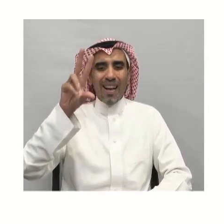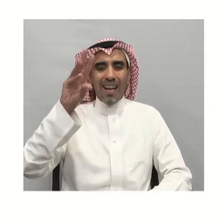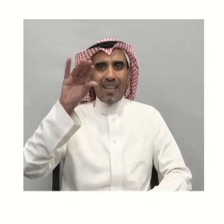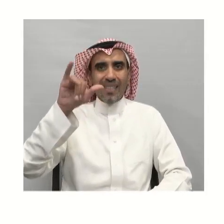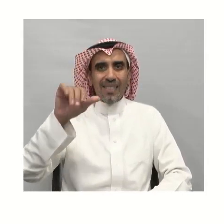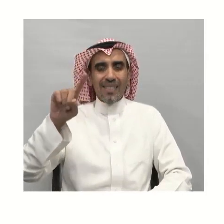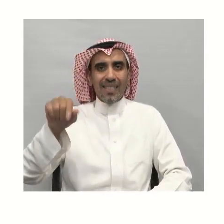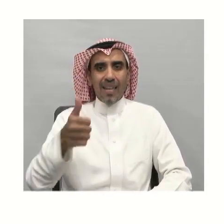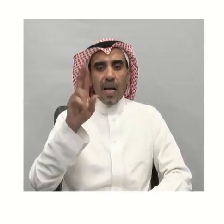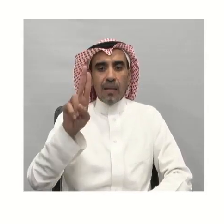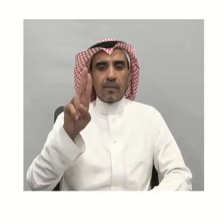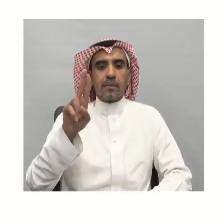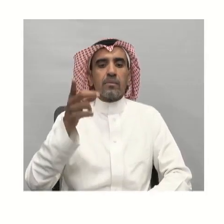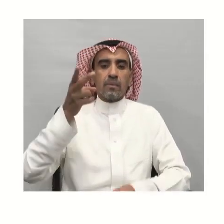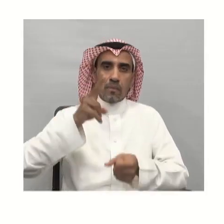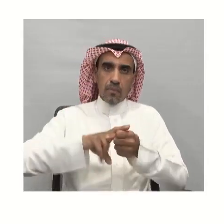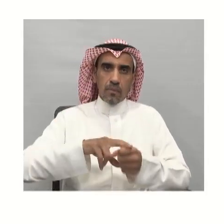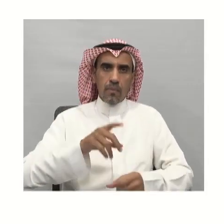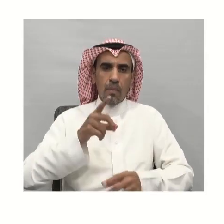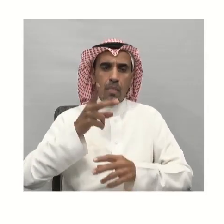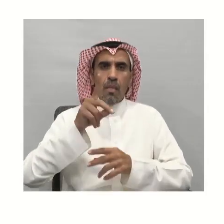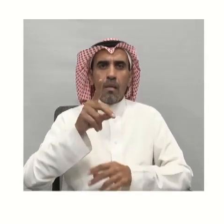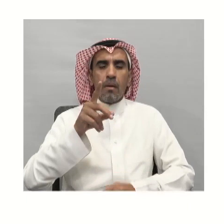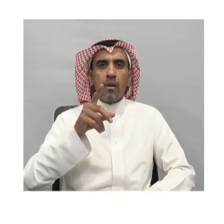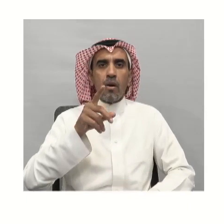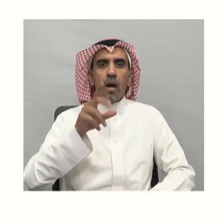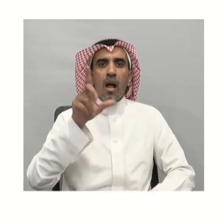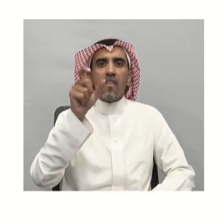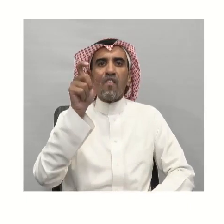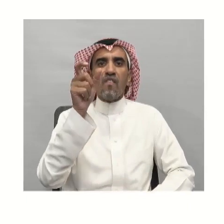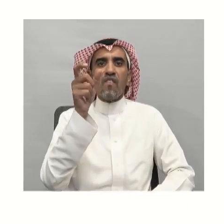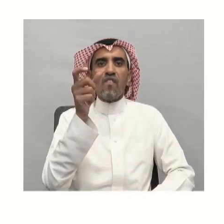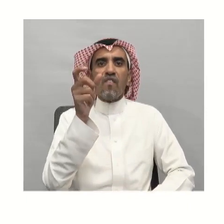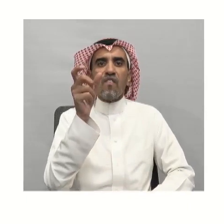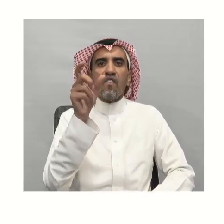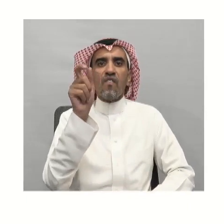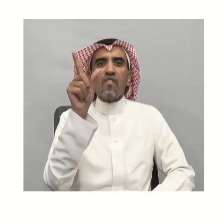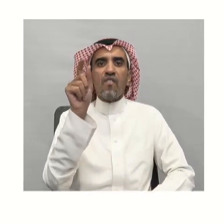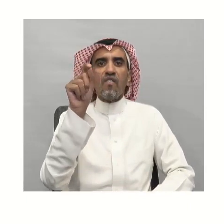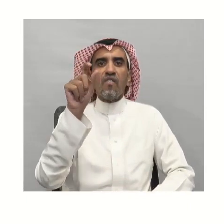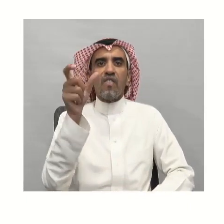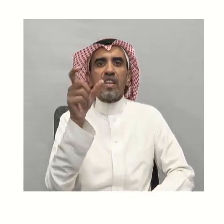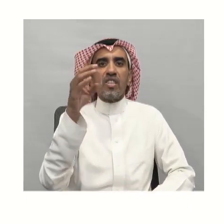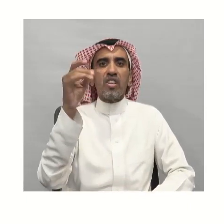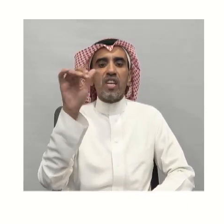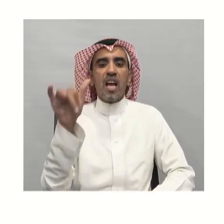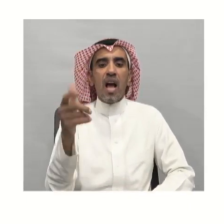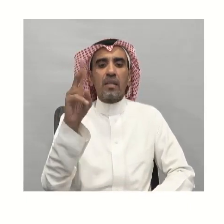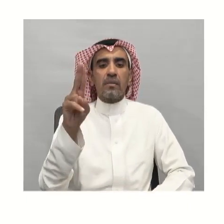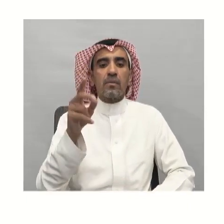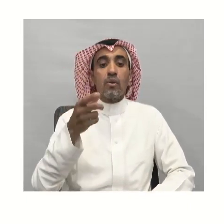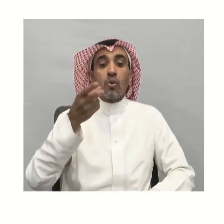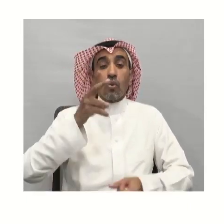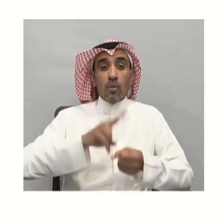الهيدرات، وأيضا طائفة أخرى وهي تسمى طائفة الفنجنيات وتشمل قناديل البحر الكبيرة،